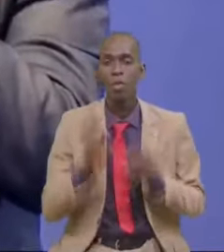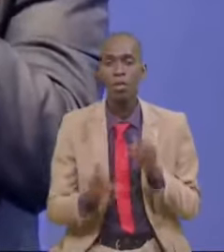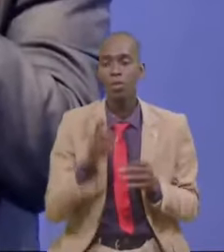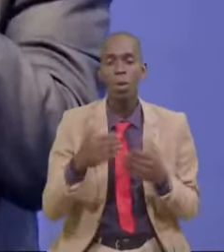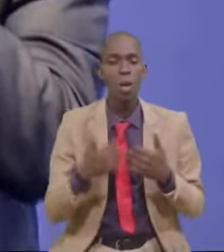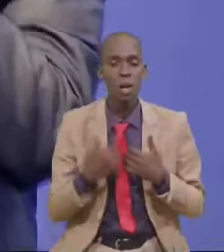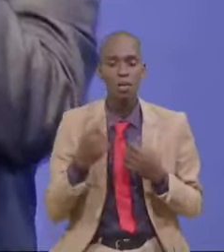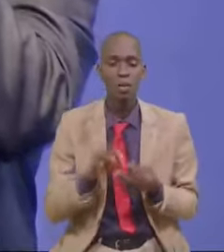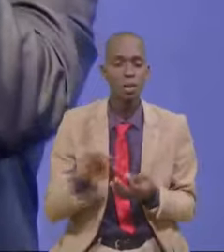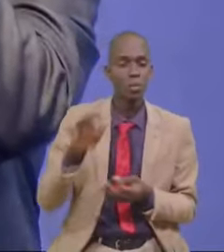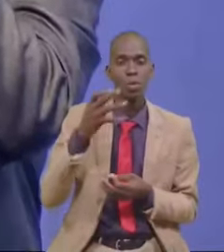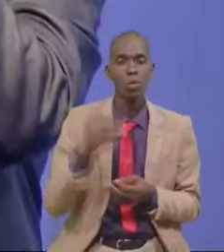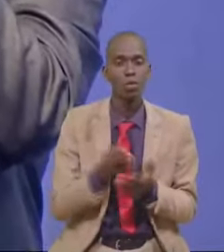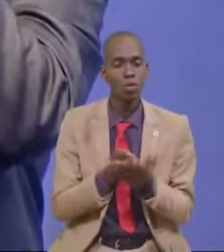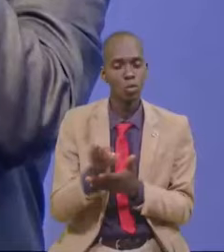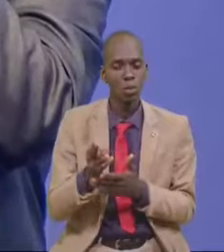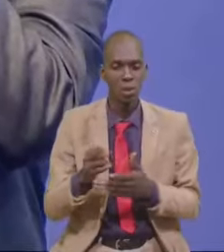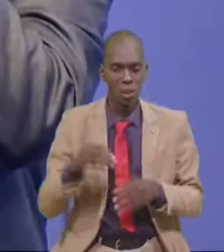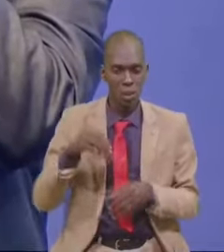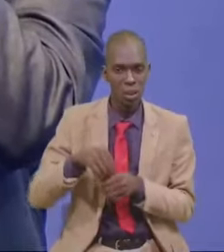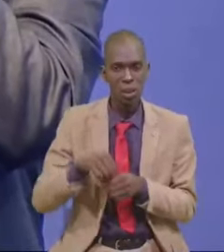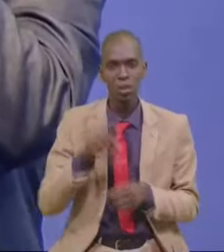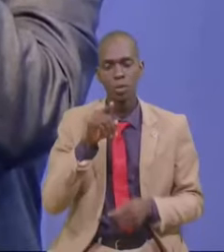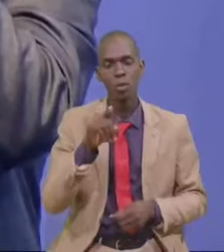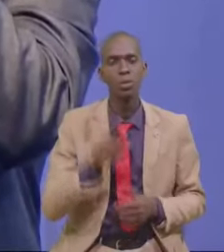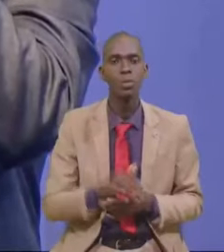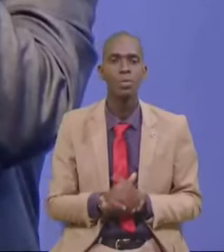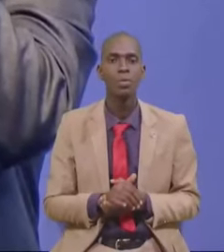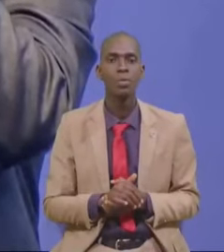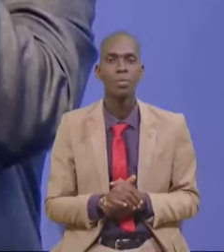Si tu as l'esprit de vérité vivant en toi.